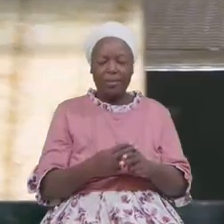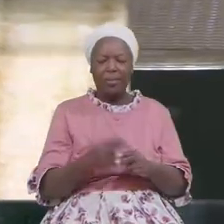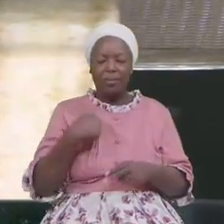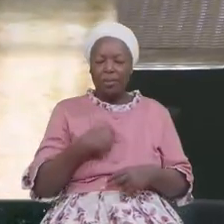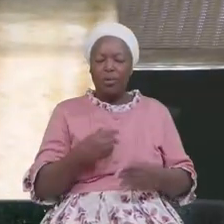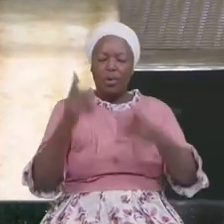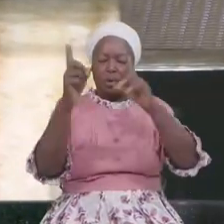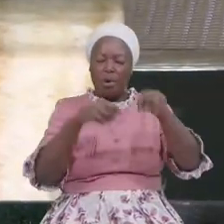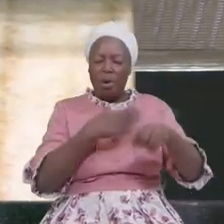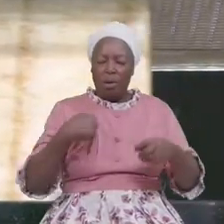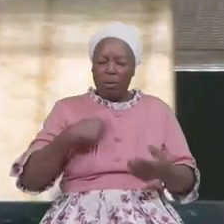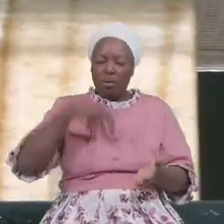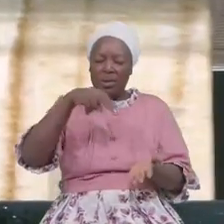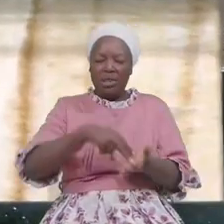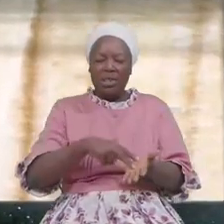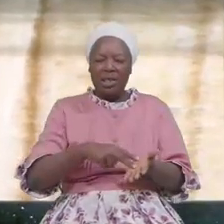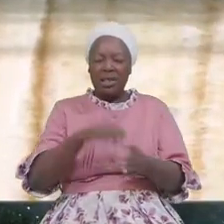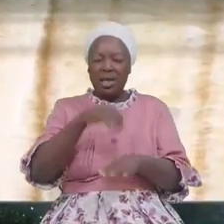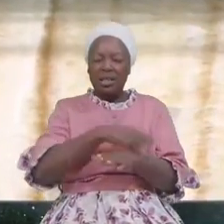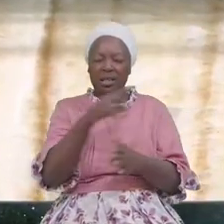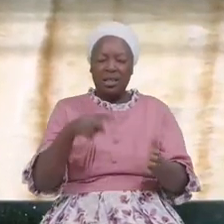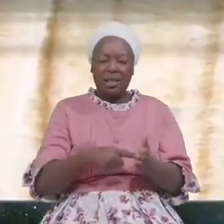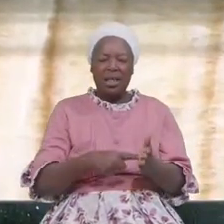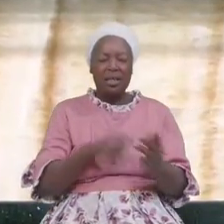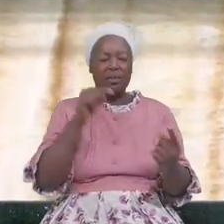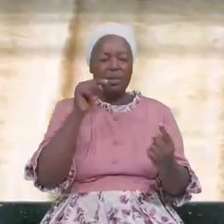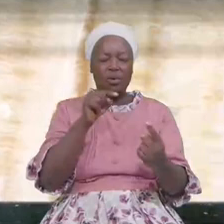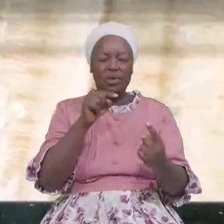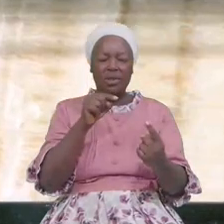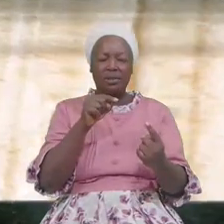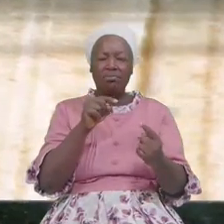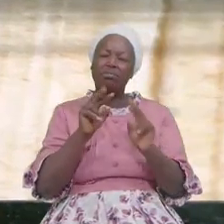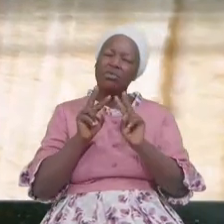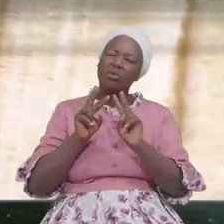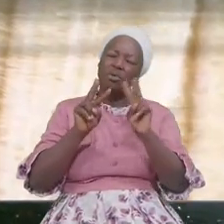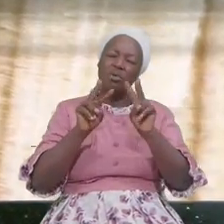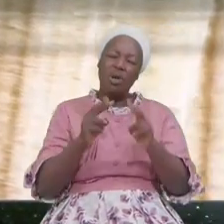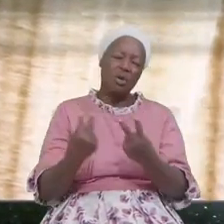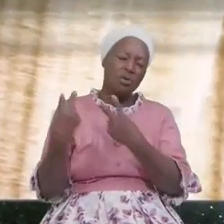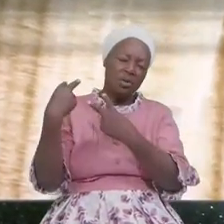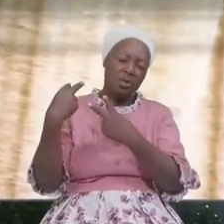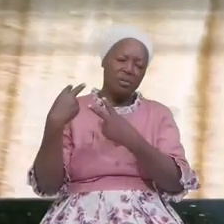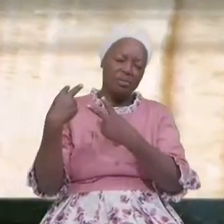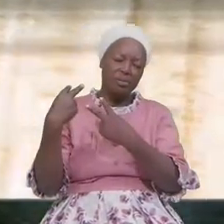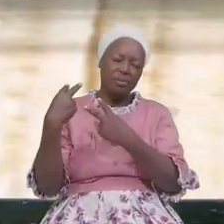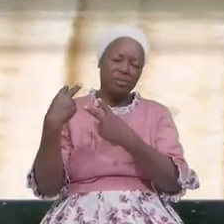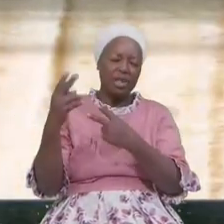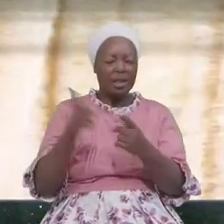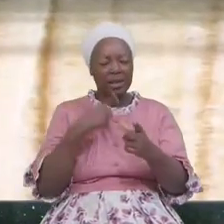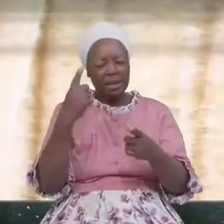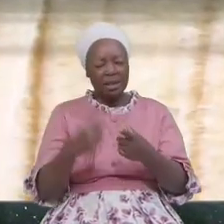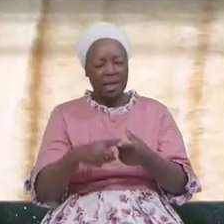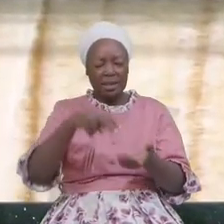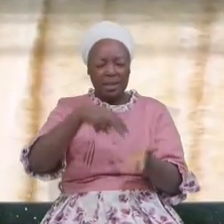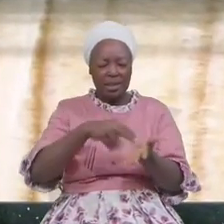tenons en ce niveau, en regardant en arrière et debout